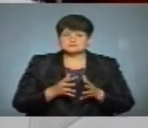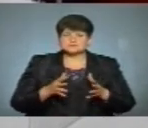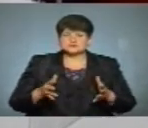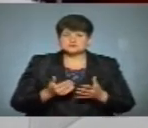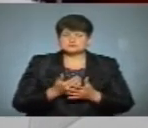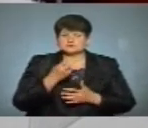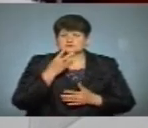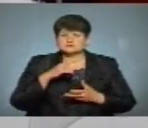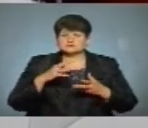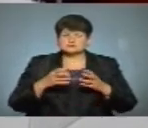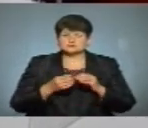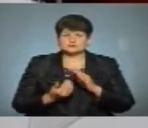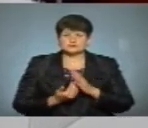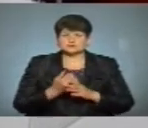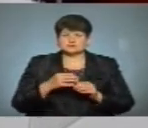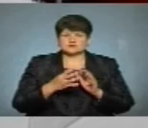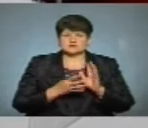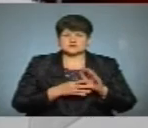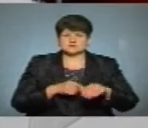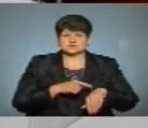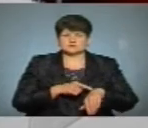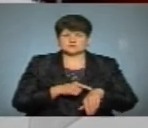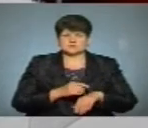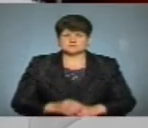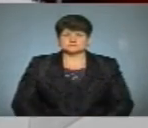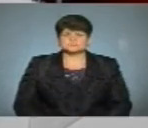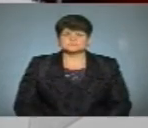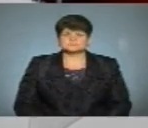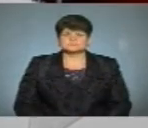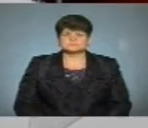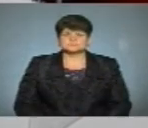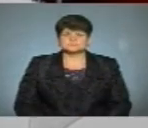цьому у мене все. Більше дивіться у підсумковому випуску новин о 19-й годині. Дочекайтеся.